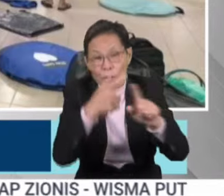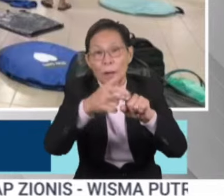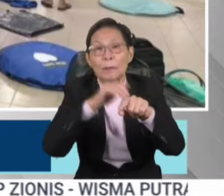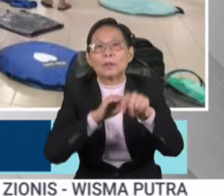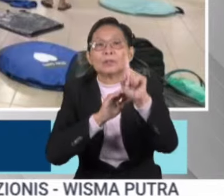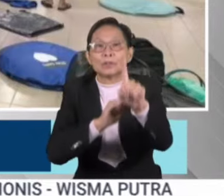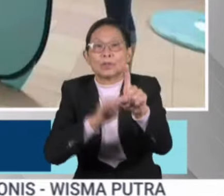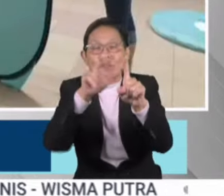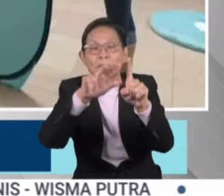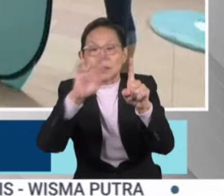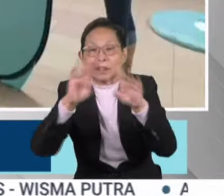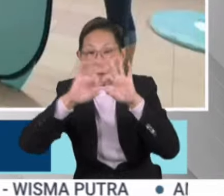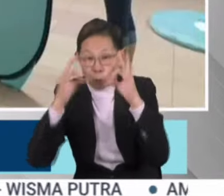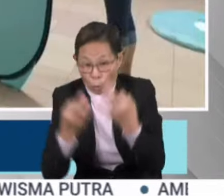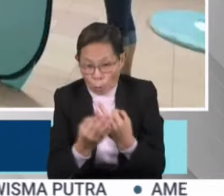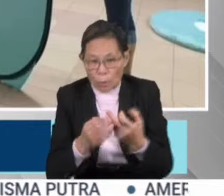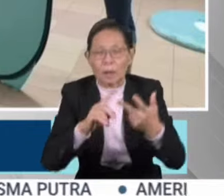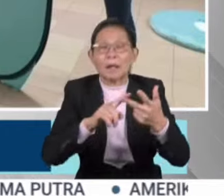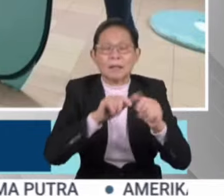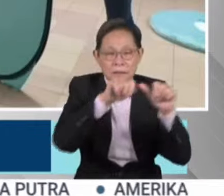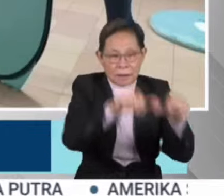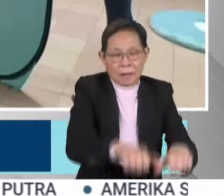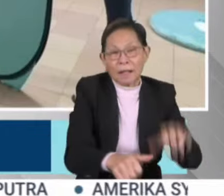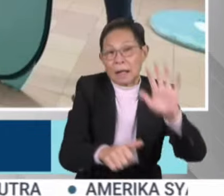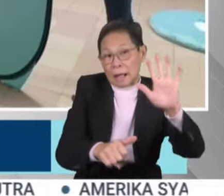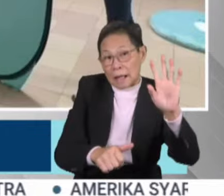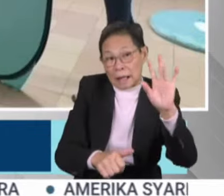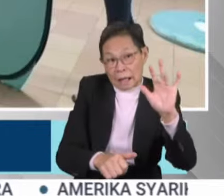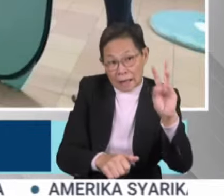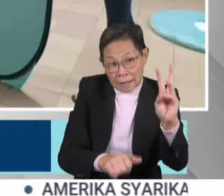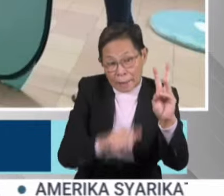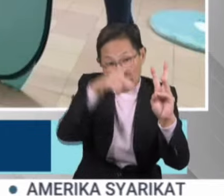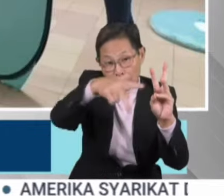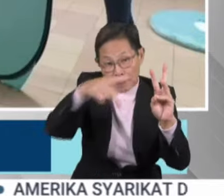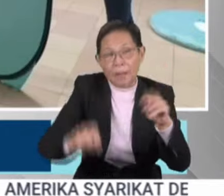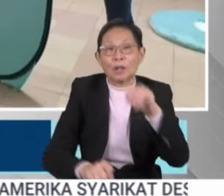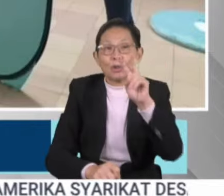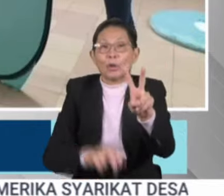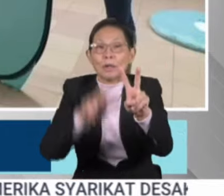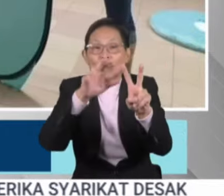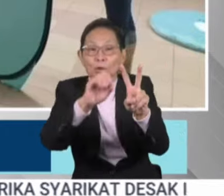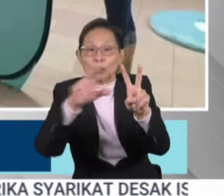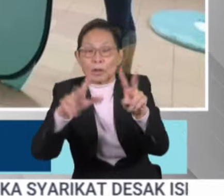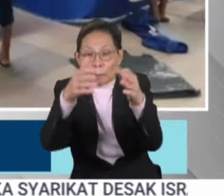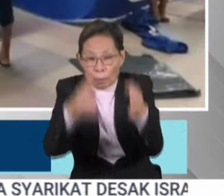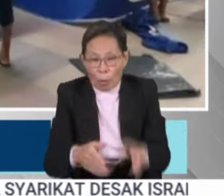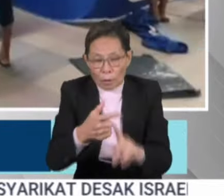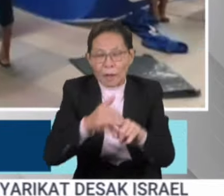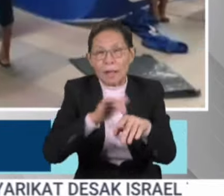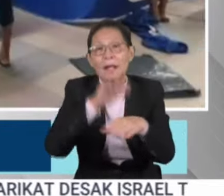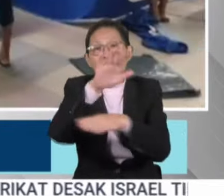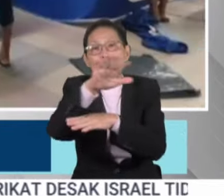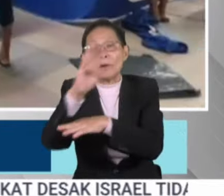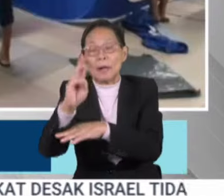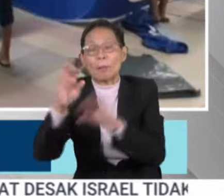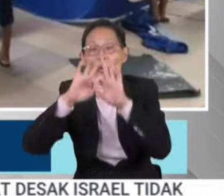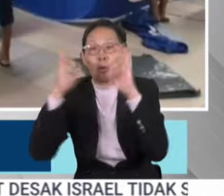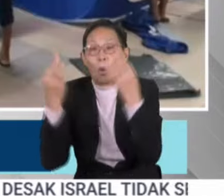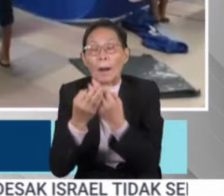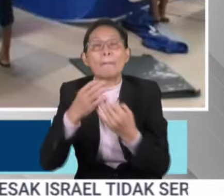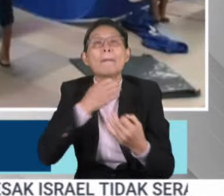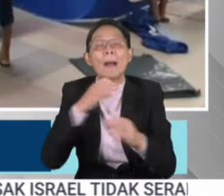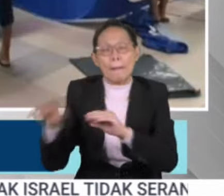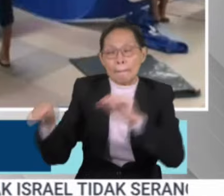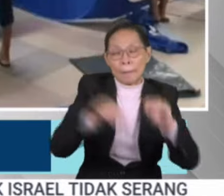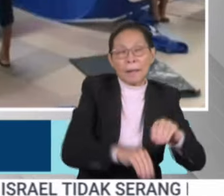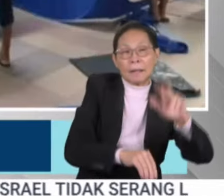daripada 137 keluarga berlindung di 6 PPS. Manakala 203 penduduk daripada 56 keluarga di Perak dipindahkan